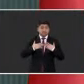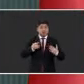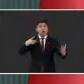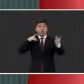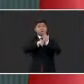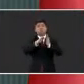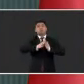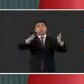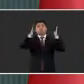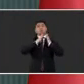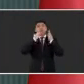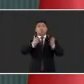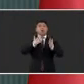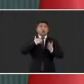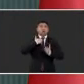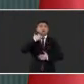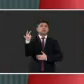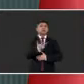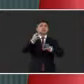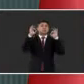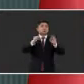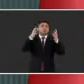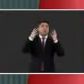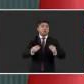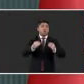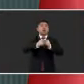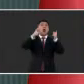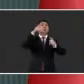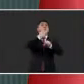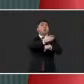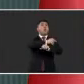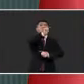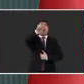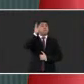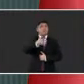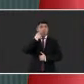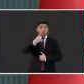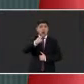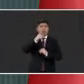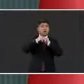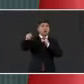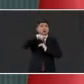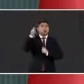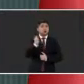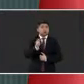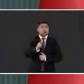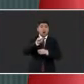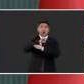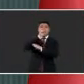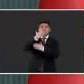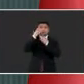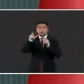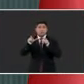büyüttük, vites yükselttik. Gelişmiş ülkeler bile halklarının işini ve hayat seviyesini korumanın